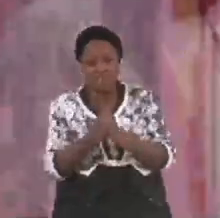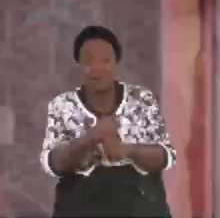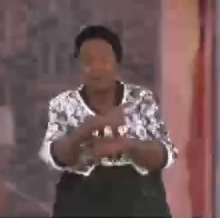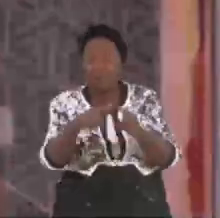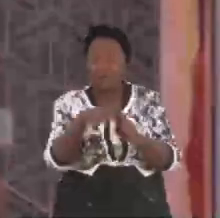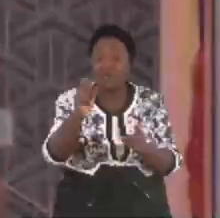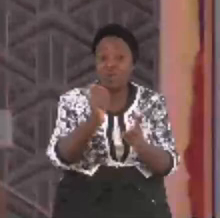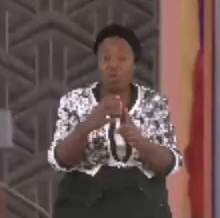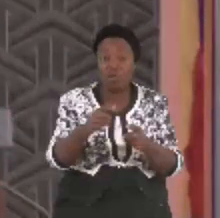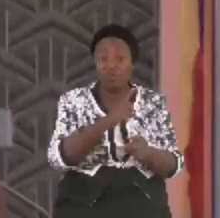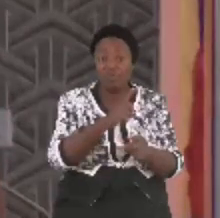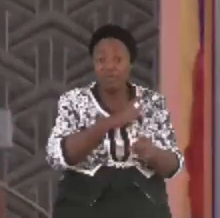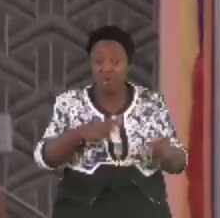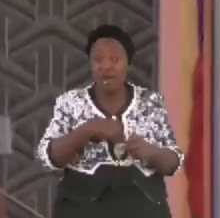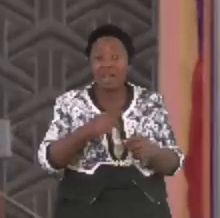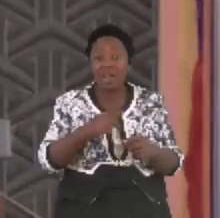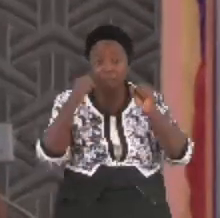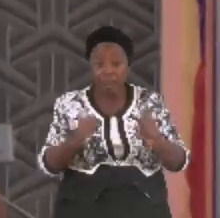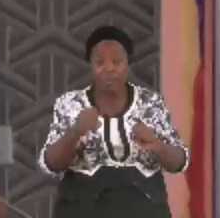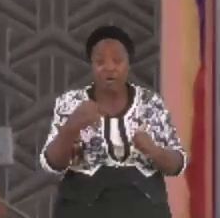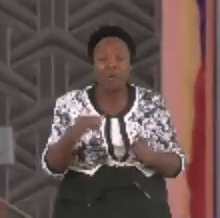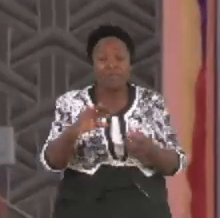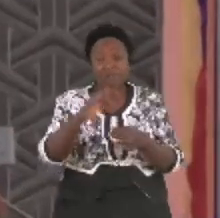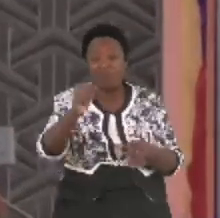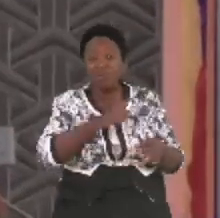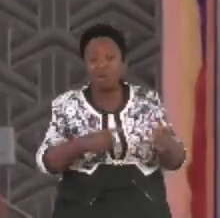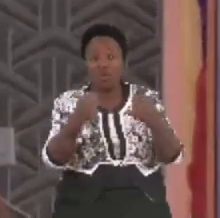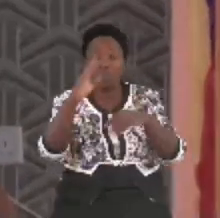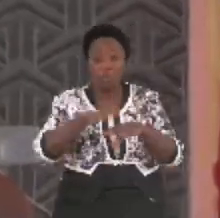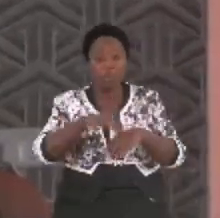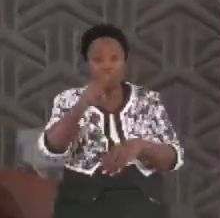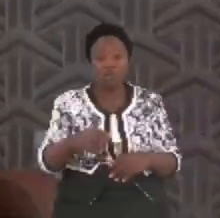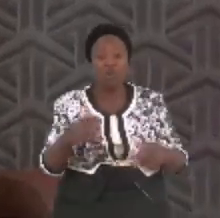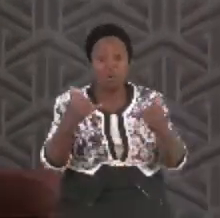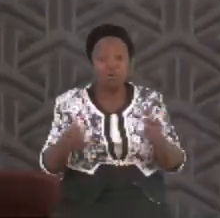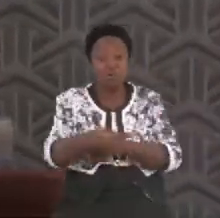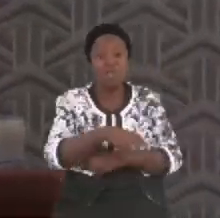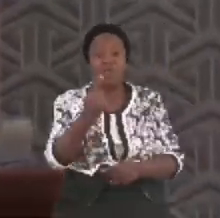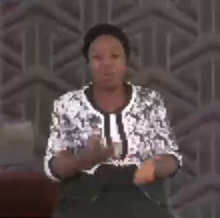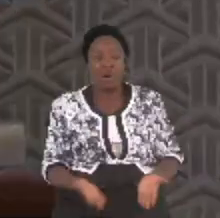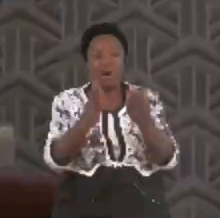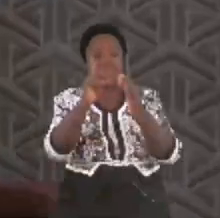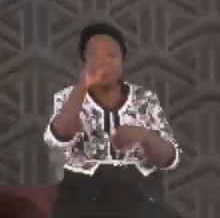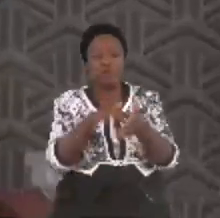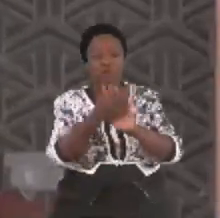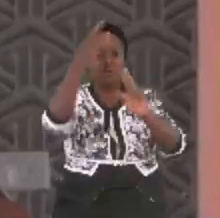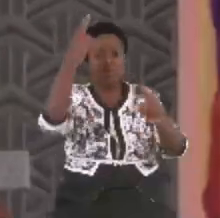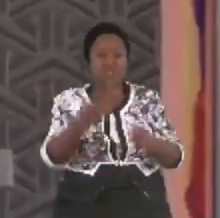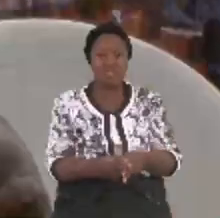du prince, quand la puissance du prince te parvient aujourd'hui, tu vas te lever au nom de